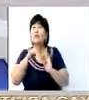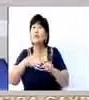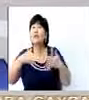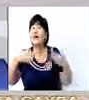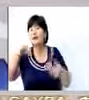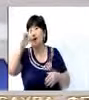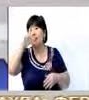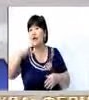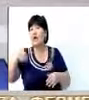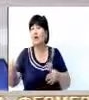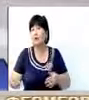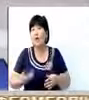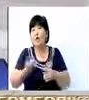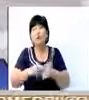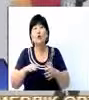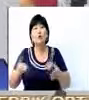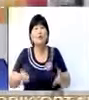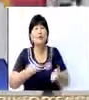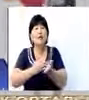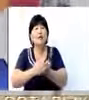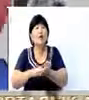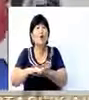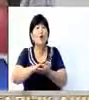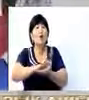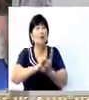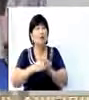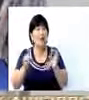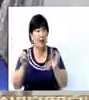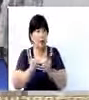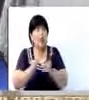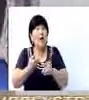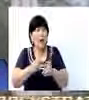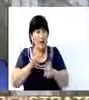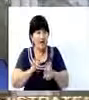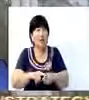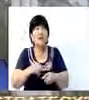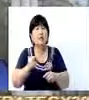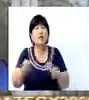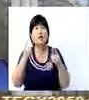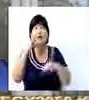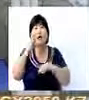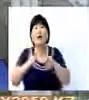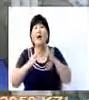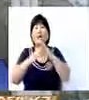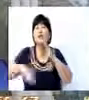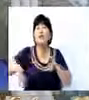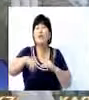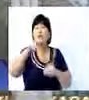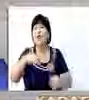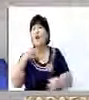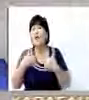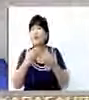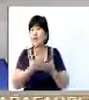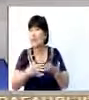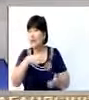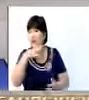қазақ азаматы тұрады. Өңірдегі саяси һәм қоғамдық жағдай тұрақты. Әйткенмен, ең ірі ғарыш айлағы тұрғындарын алаңдатқан мәселе